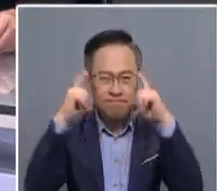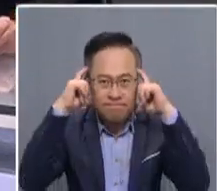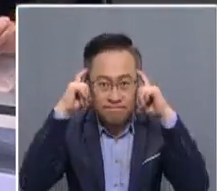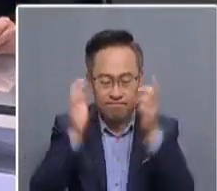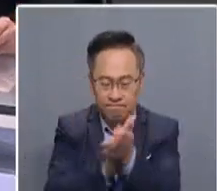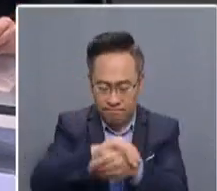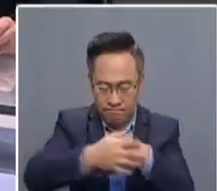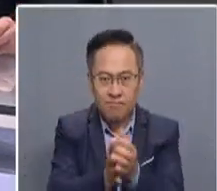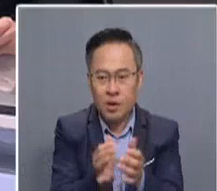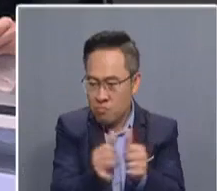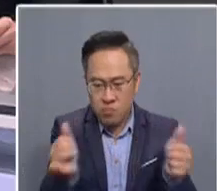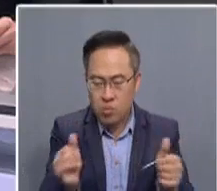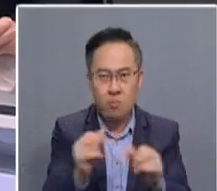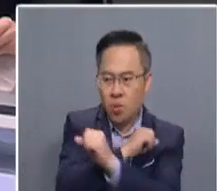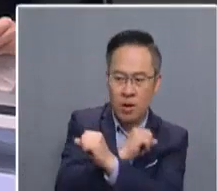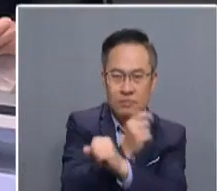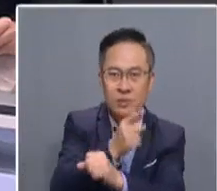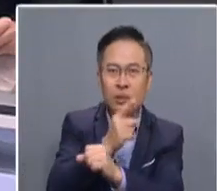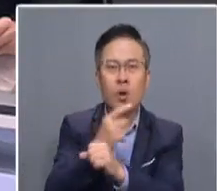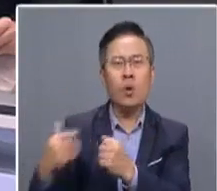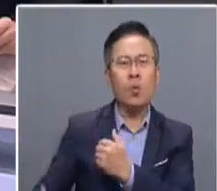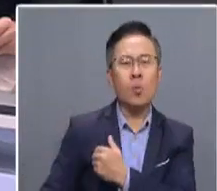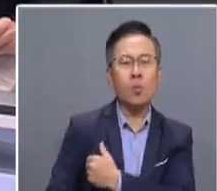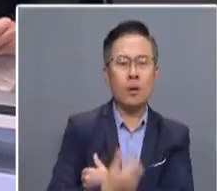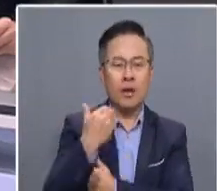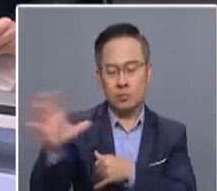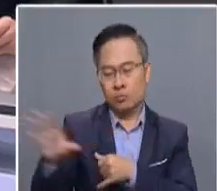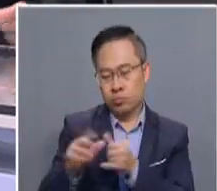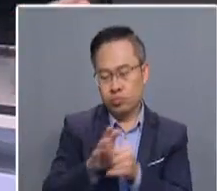านานกลายเป็นใช้ชีวิตตามปกติไม่มีความกังวลเรายังคงต้องปฏิบัติตัวเหมือนเดิมนะครับ